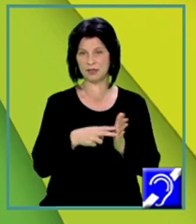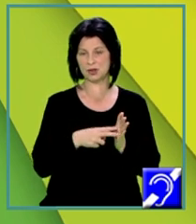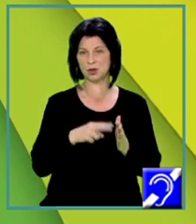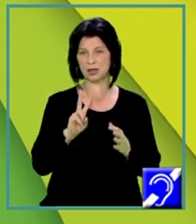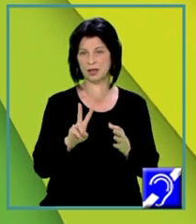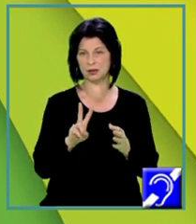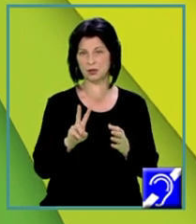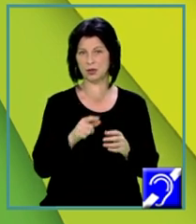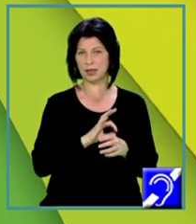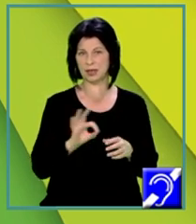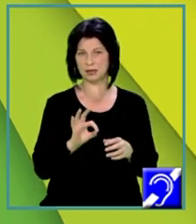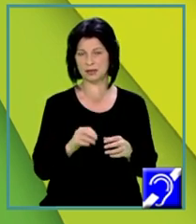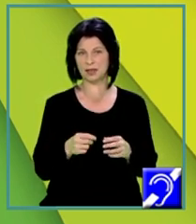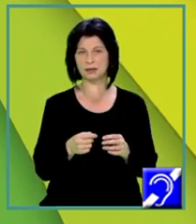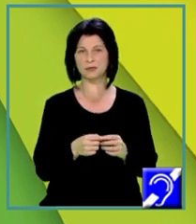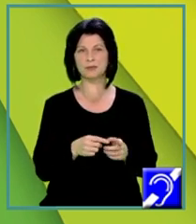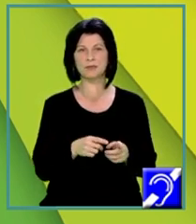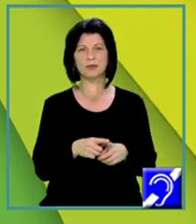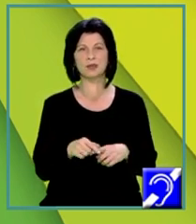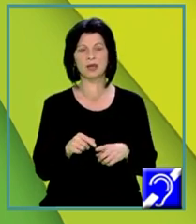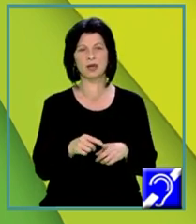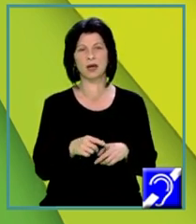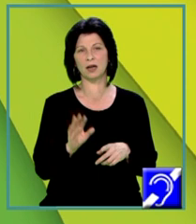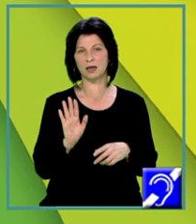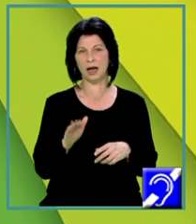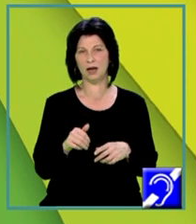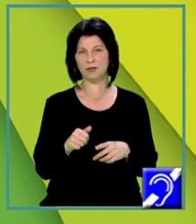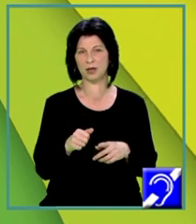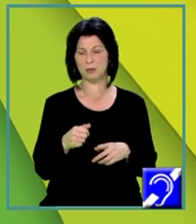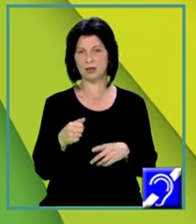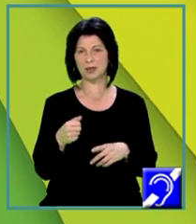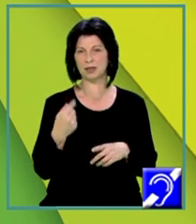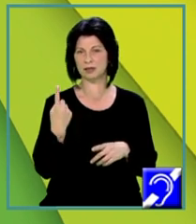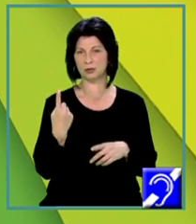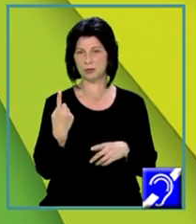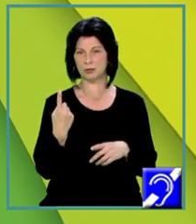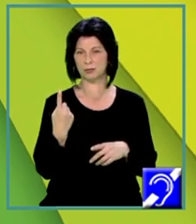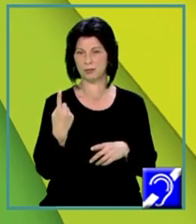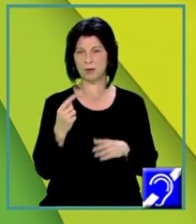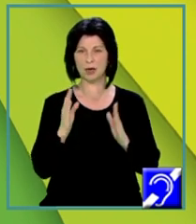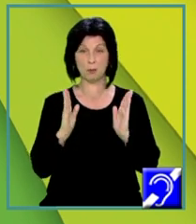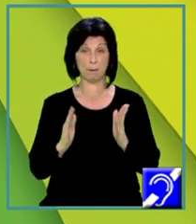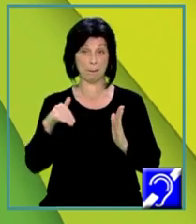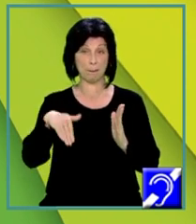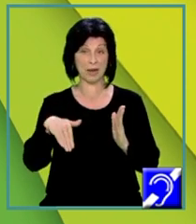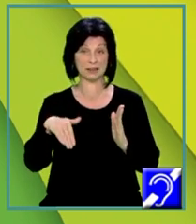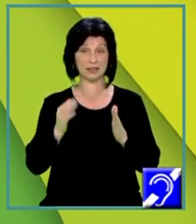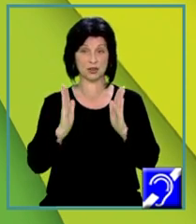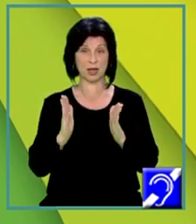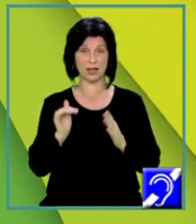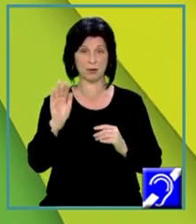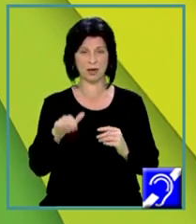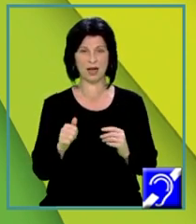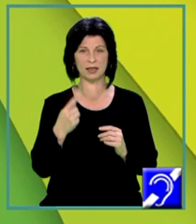exemplu acest m și p observat că au câte un unu prezent Și în